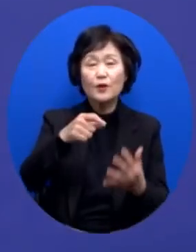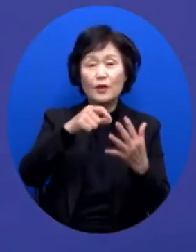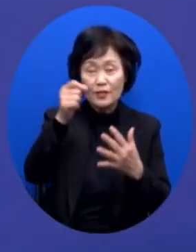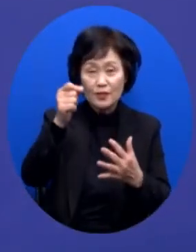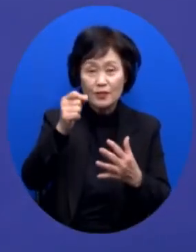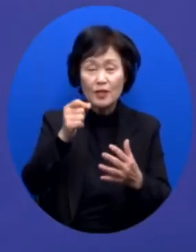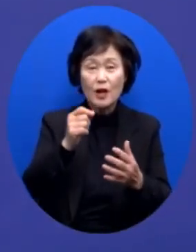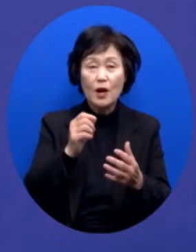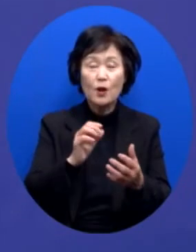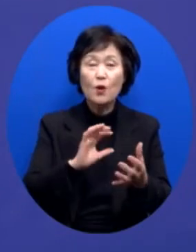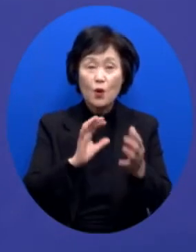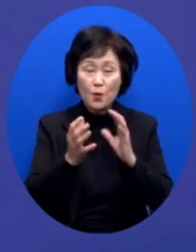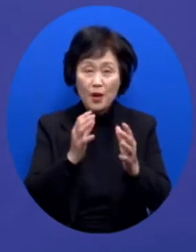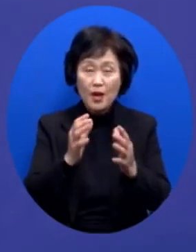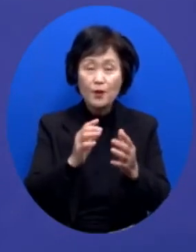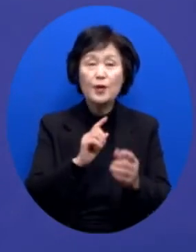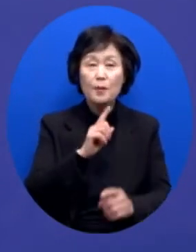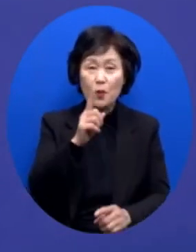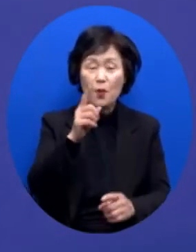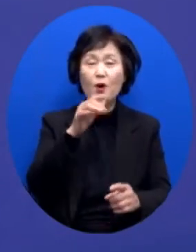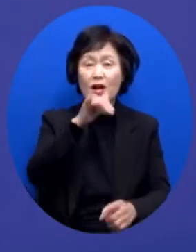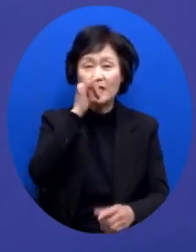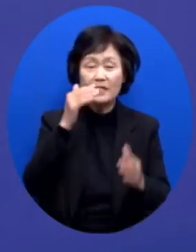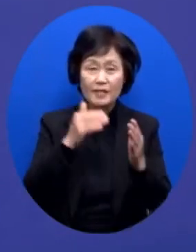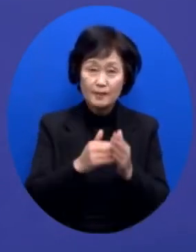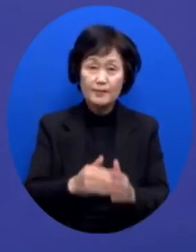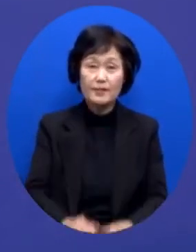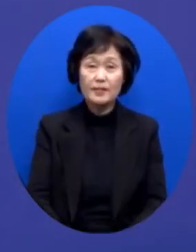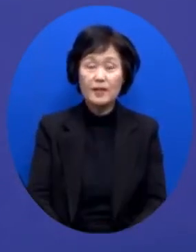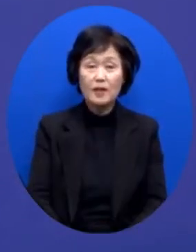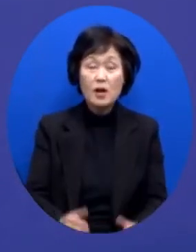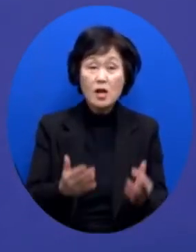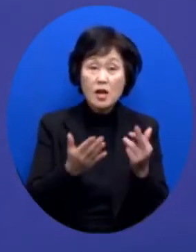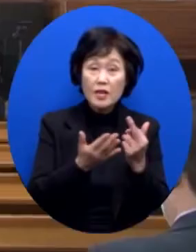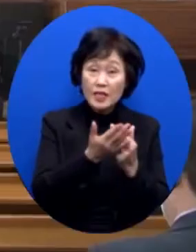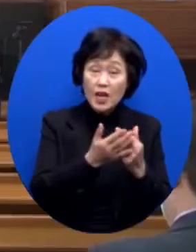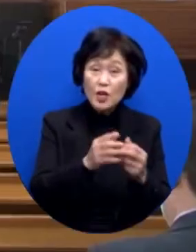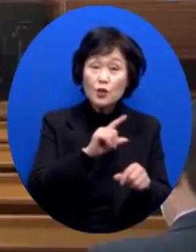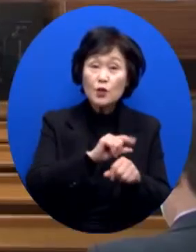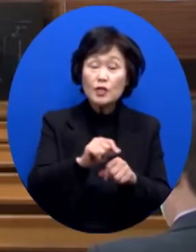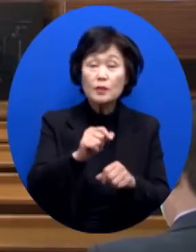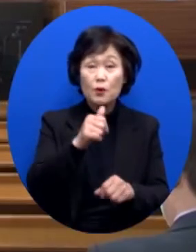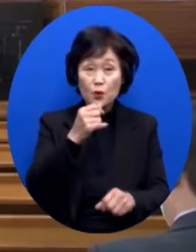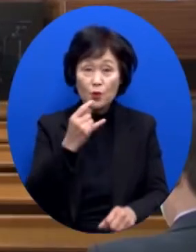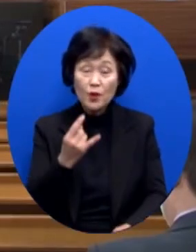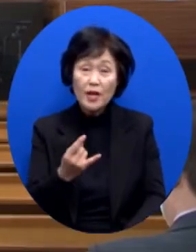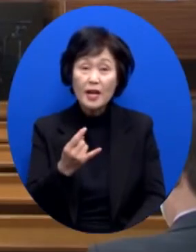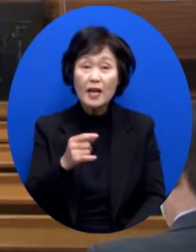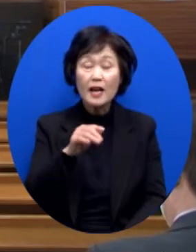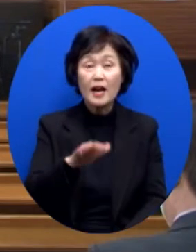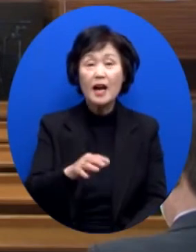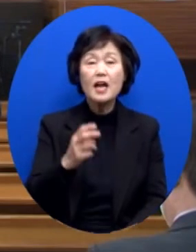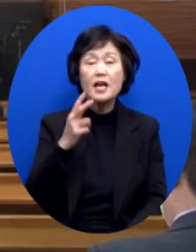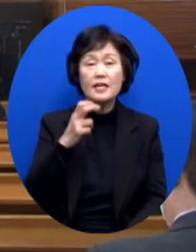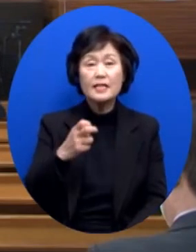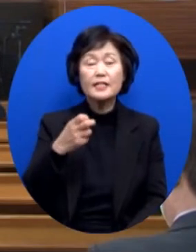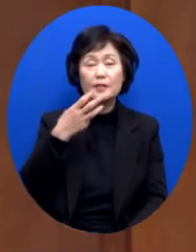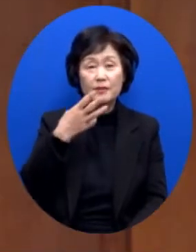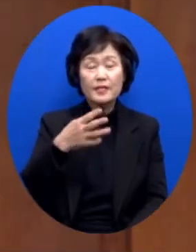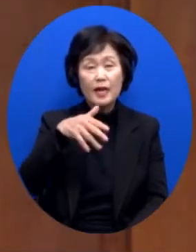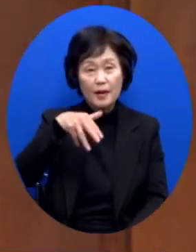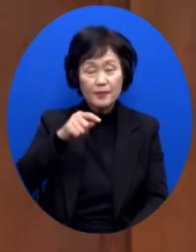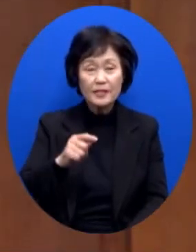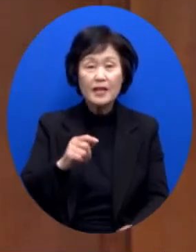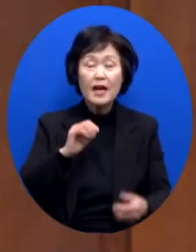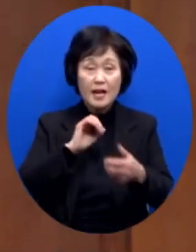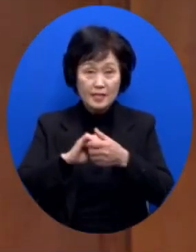집회가 제주 성내 교회에서 23차 정기총회 를 개최했습니다 말씀을 전한 제주 집회 이사장 박 창 권